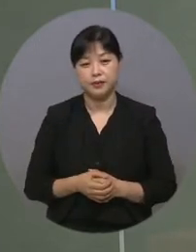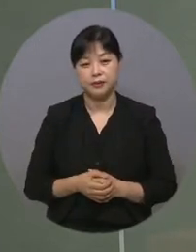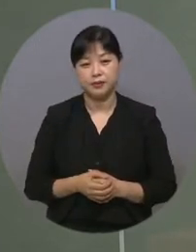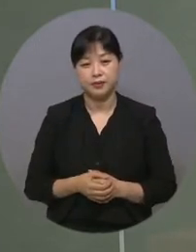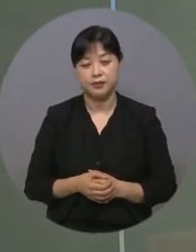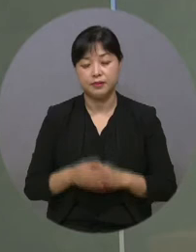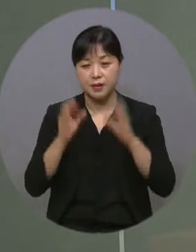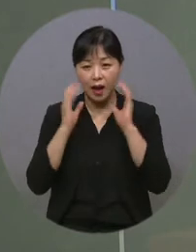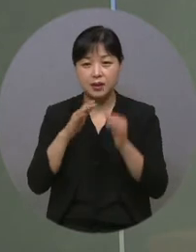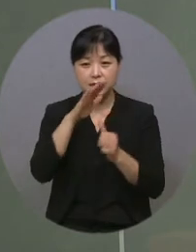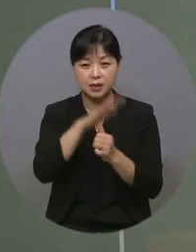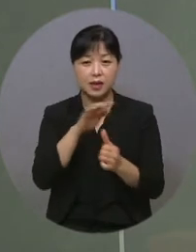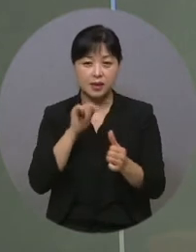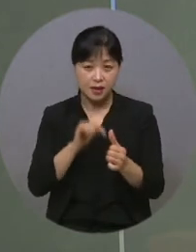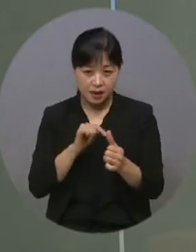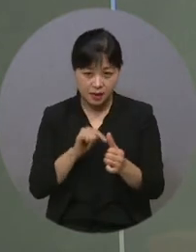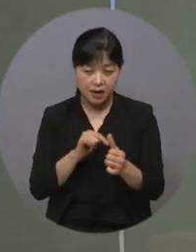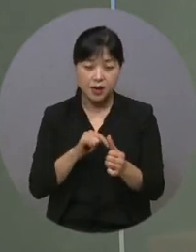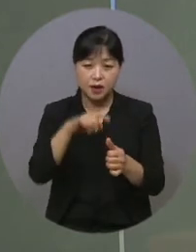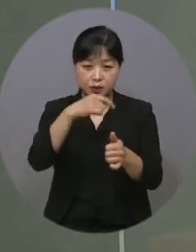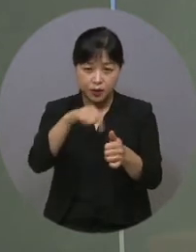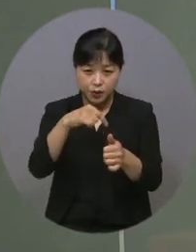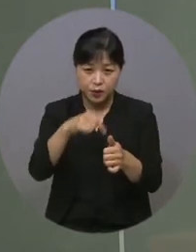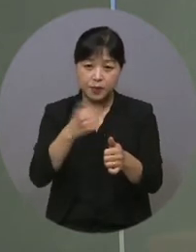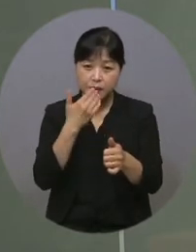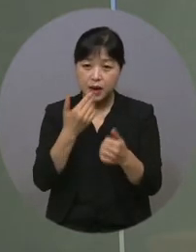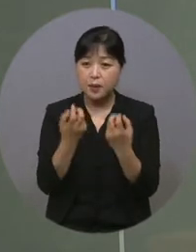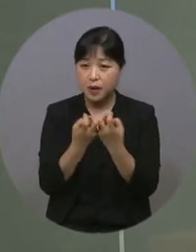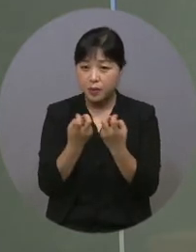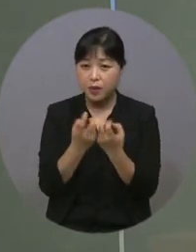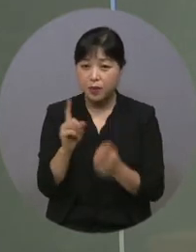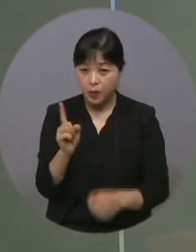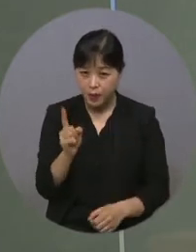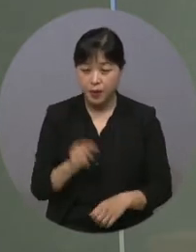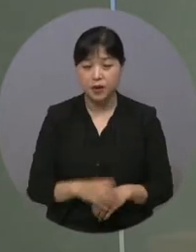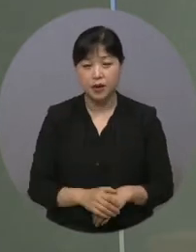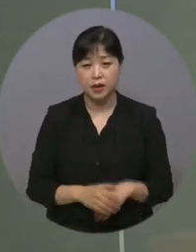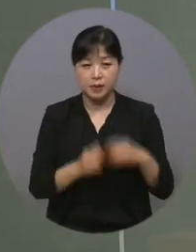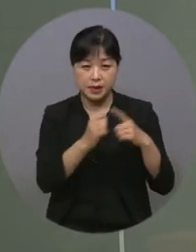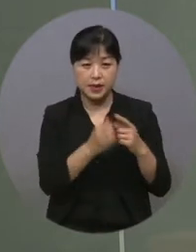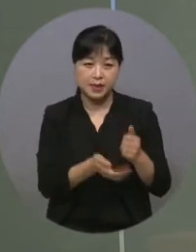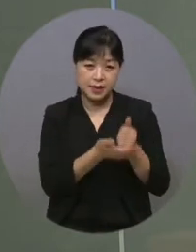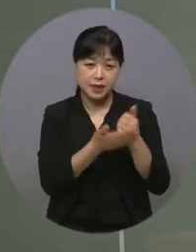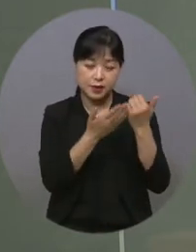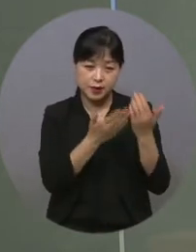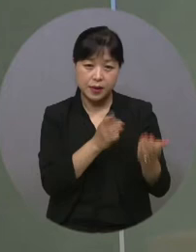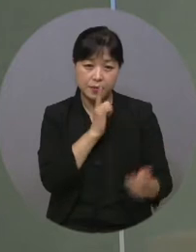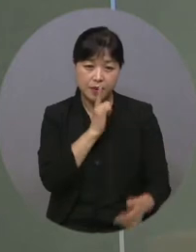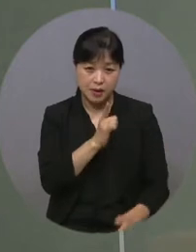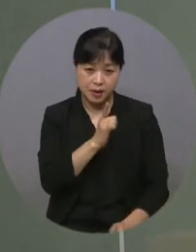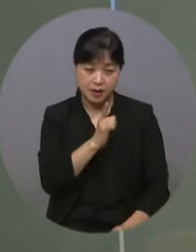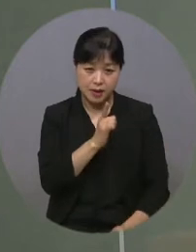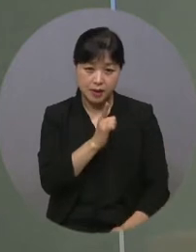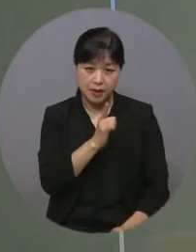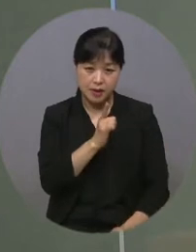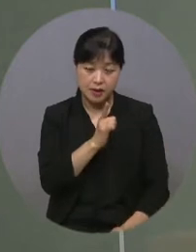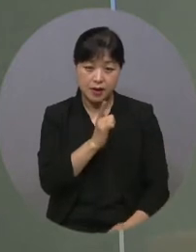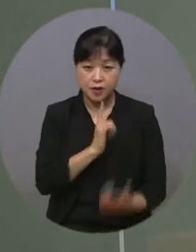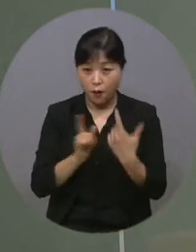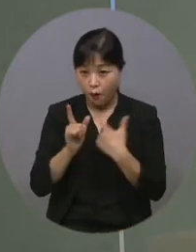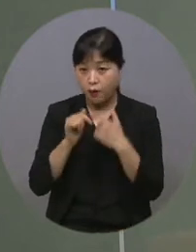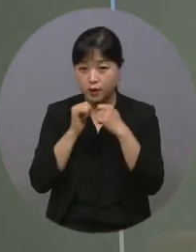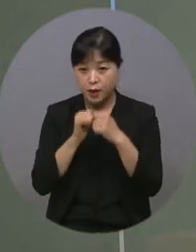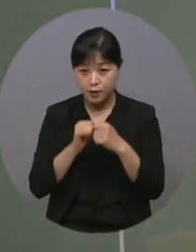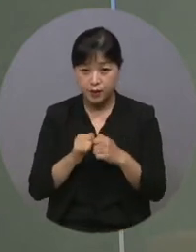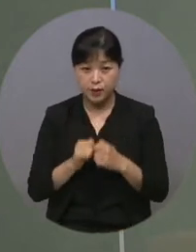무엇을 어떻게 지도할 수 있는, 아까 뭐 칭찬을 많이 해라 뭐 했지만은 좀 세부적으로